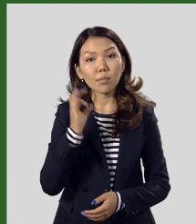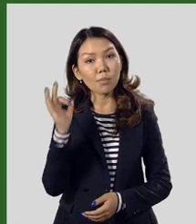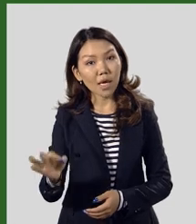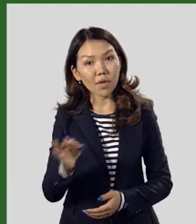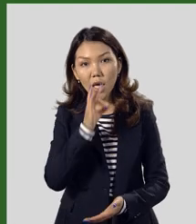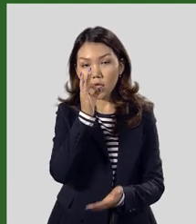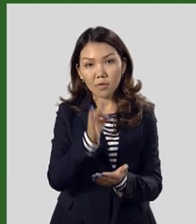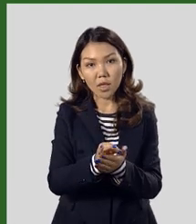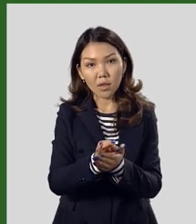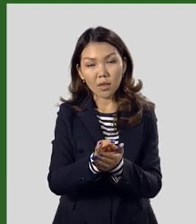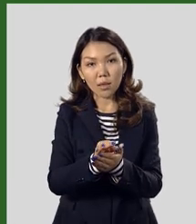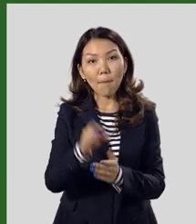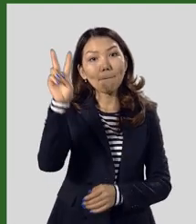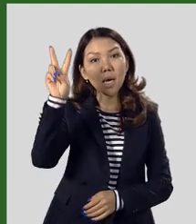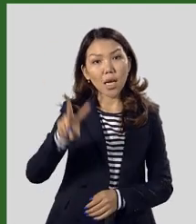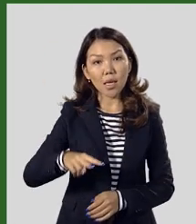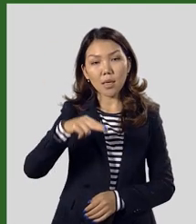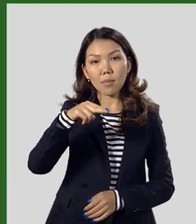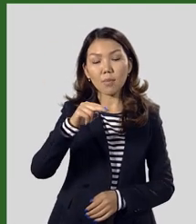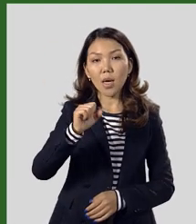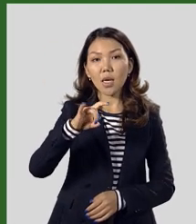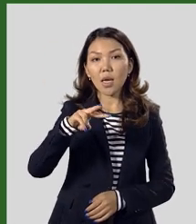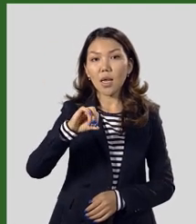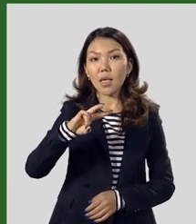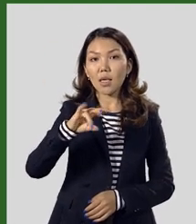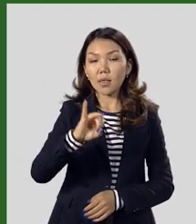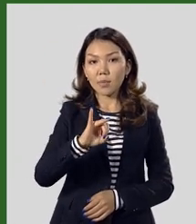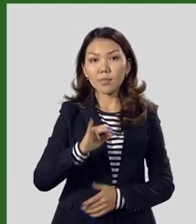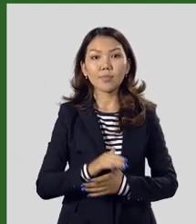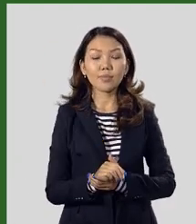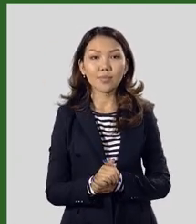Правильный ответ – параллели.